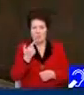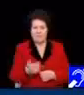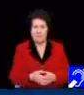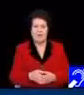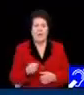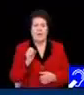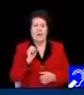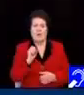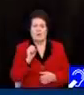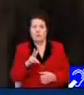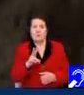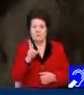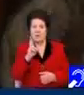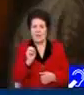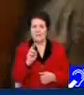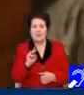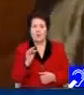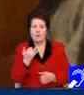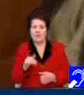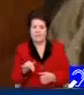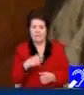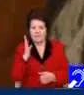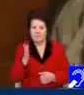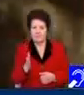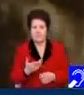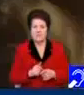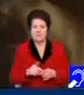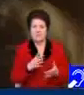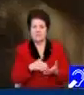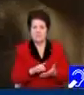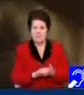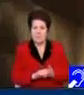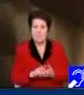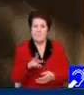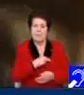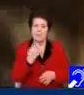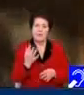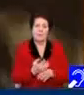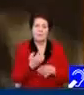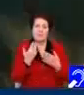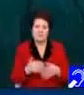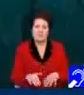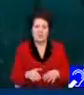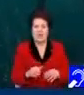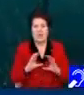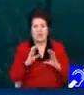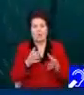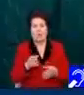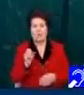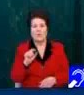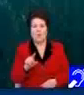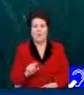la 12 categorii, inclusiv cel mai bun regizor, cel mai bun scenariu și cel mai bun film, premiul pe care l-a obținut deja la Globurile de Aur.